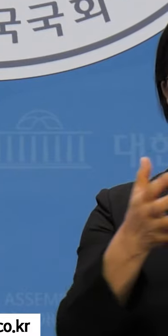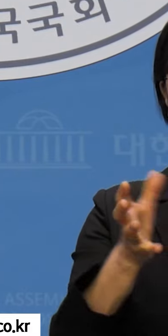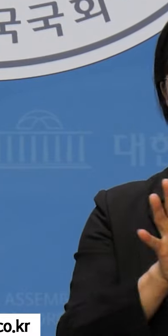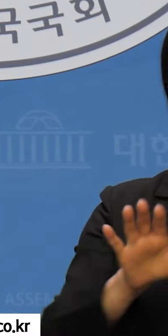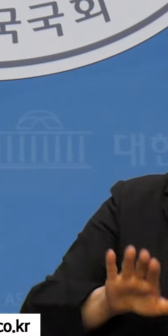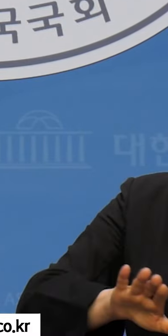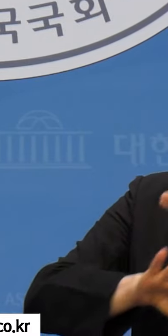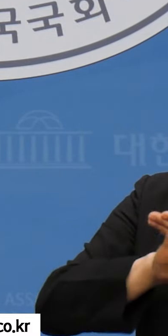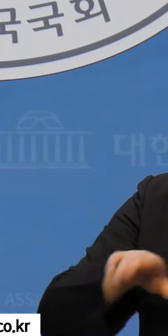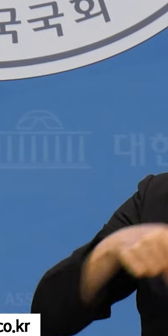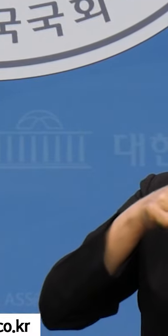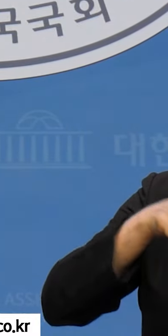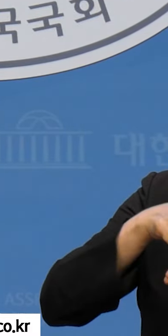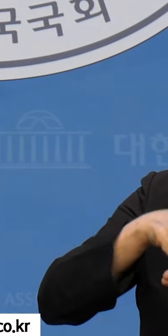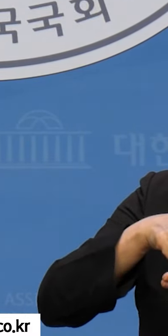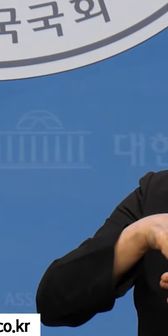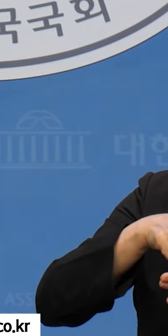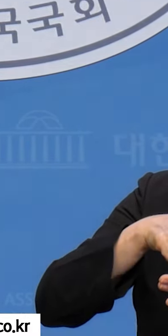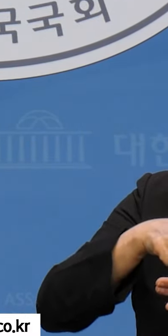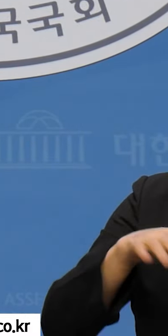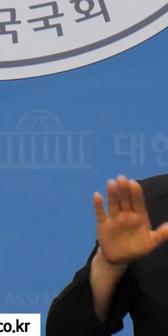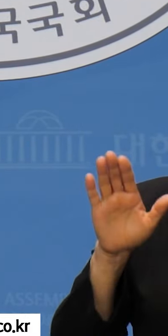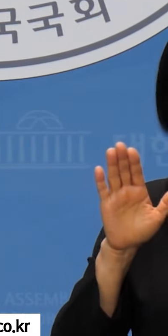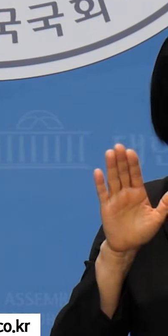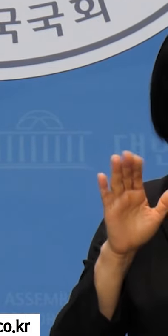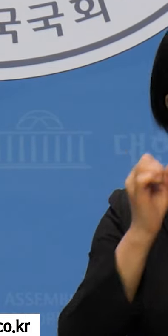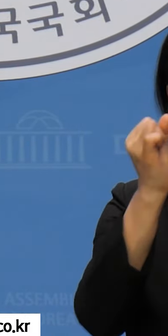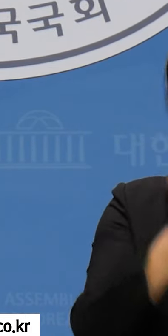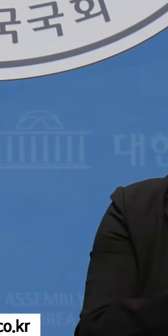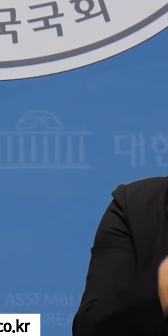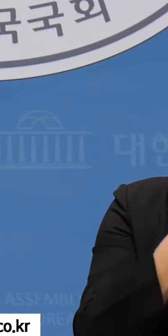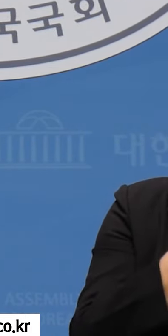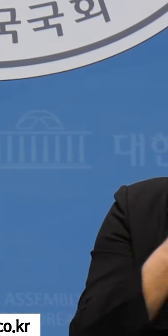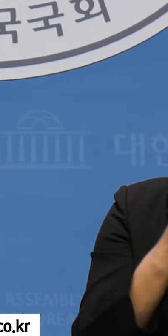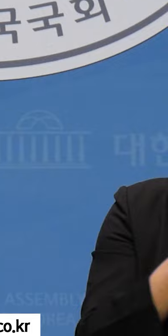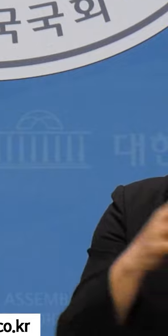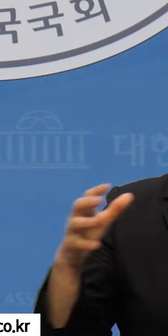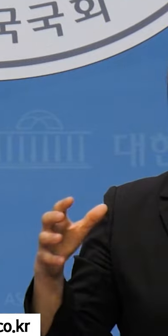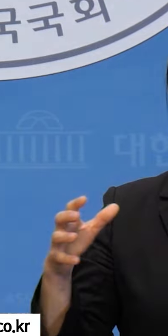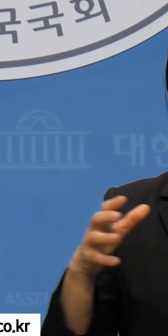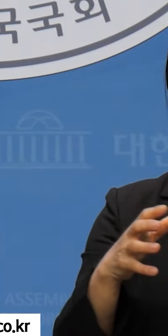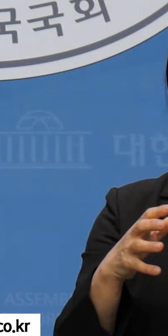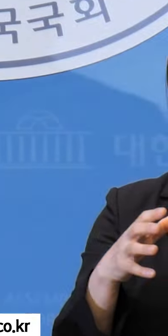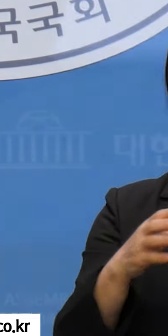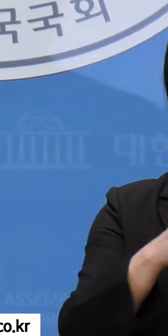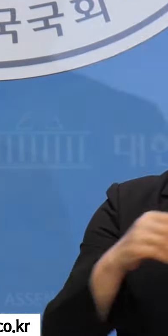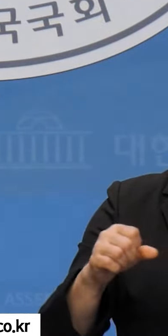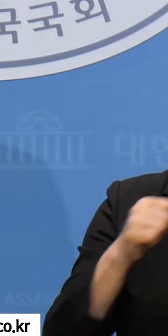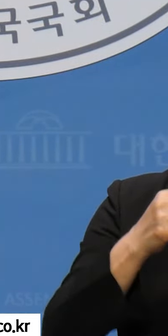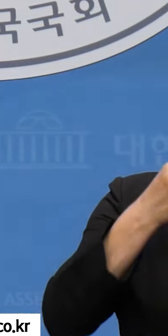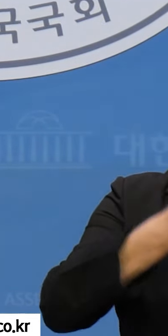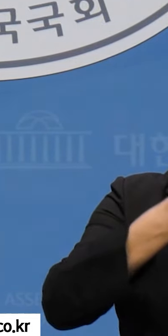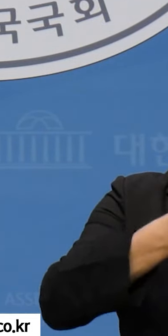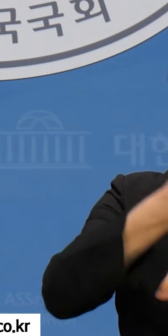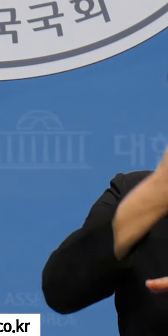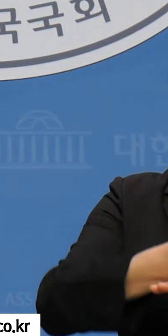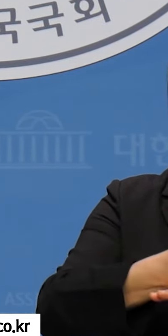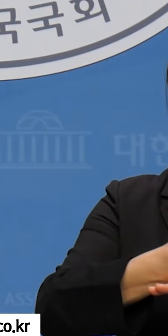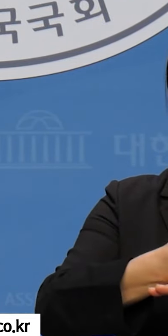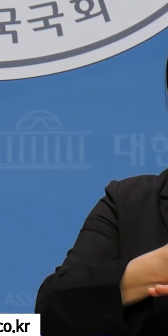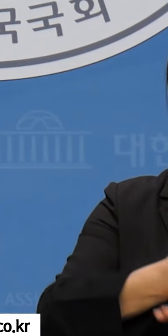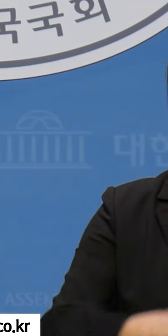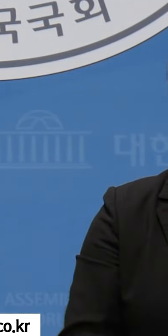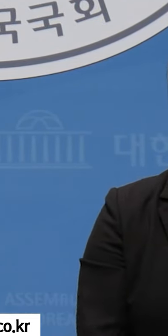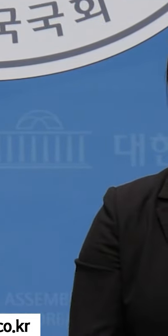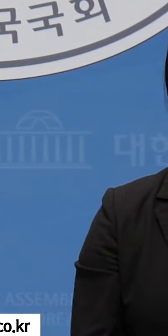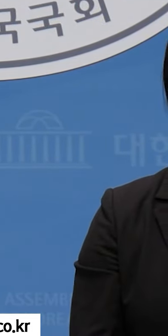다른 목소리도 경청하고 설득했던 통합의 리더십이 만든 결실이라